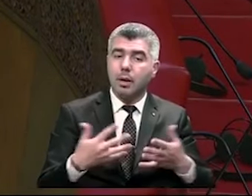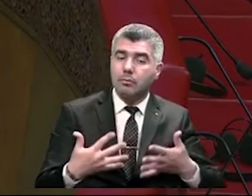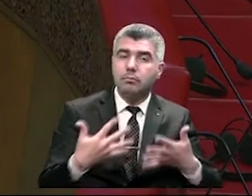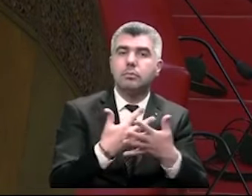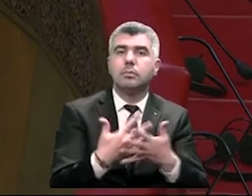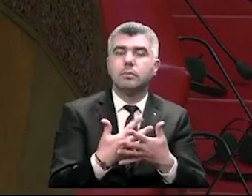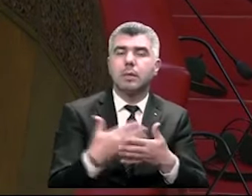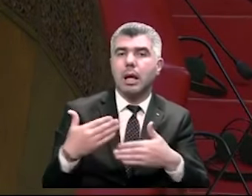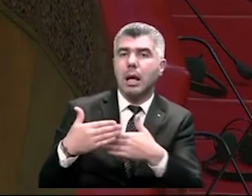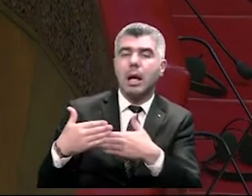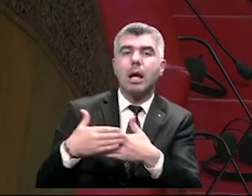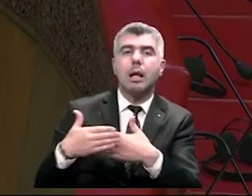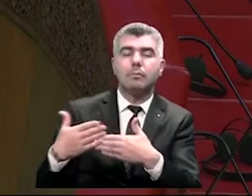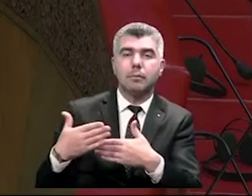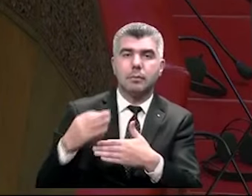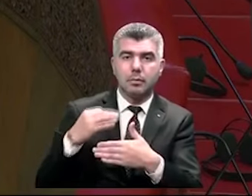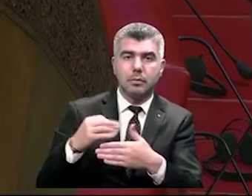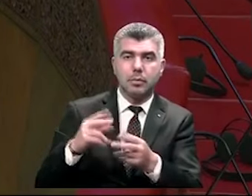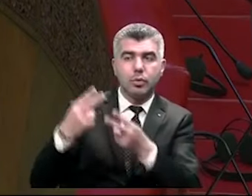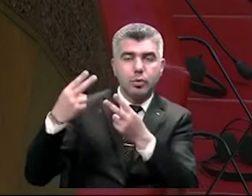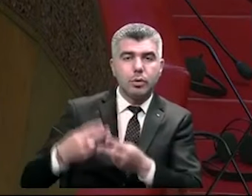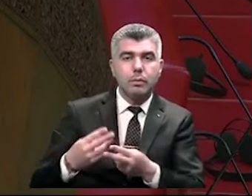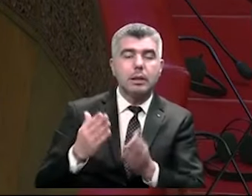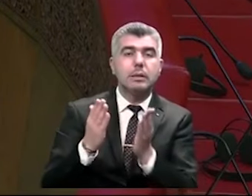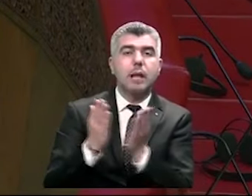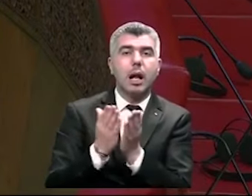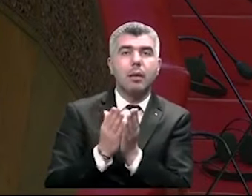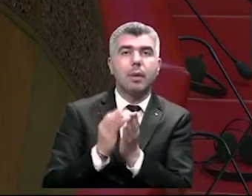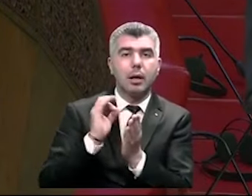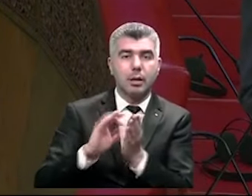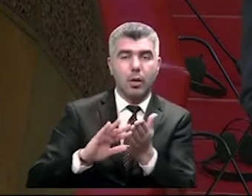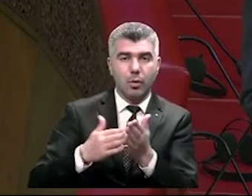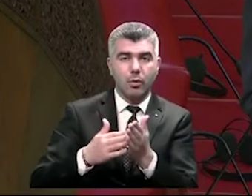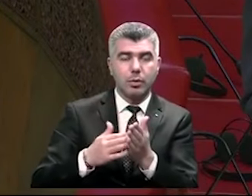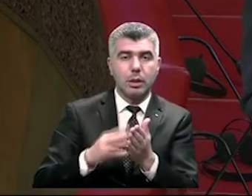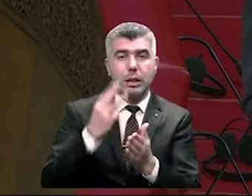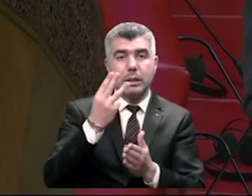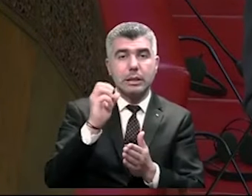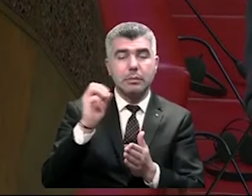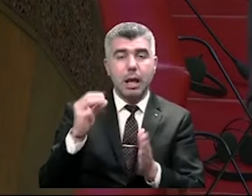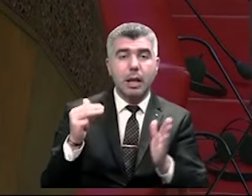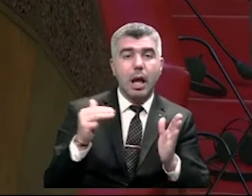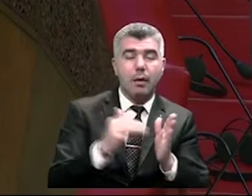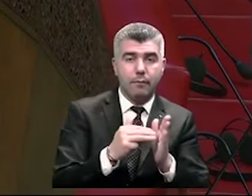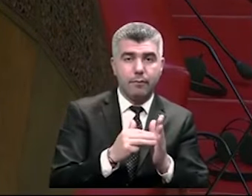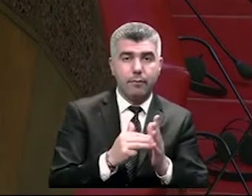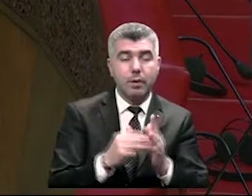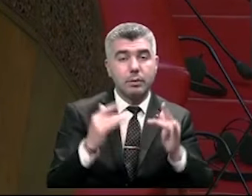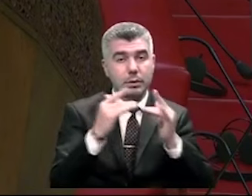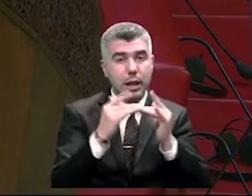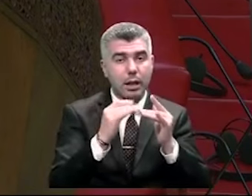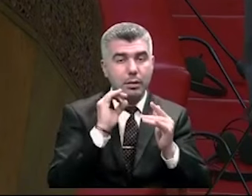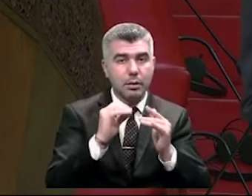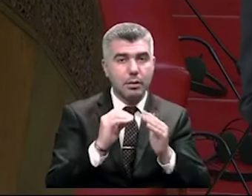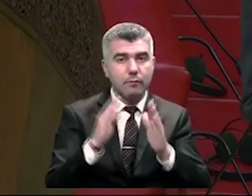الشمل ونحطوا ونجيبوا الطالبات والطلبه ديالنا الى وصلنا ل 300 الف 300 الف